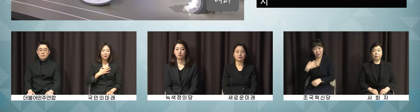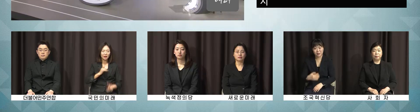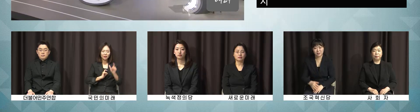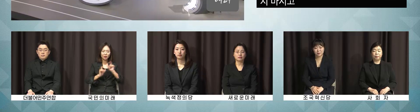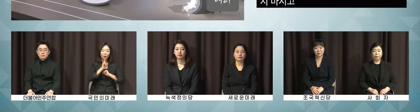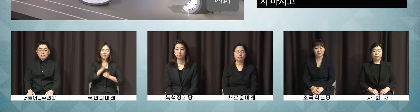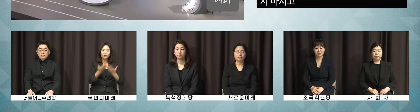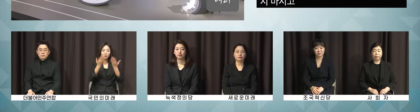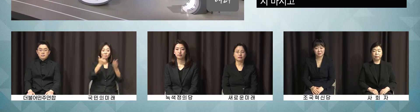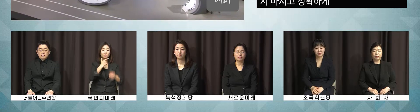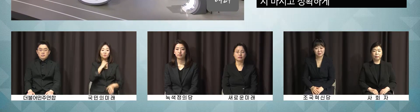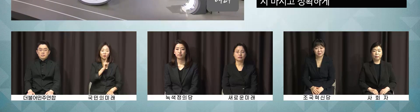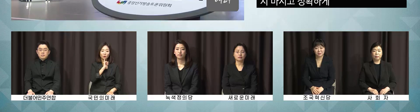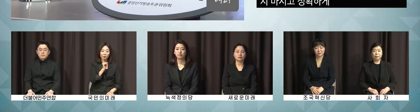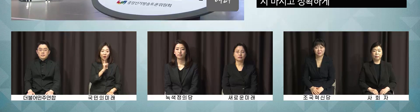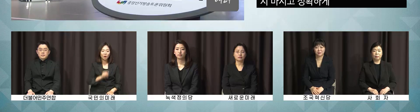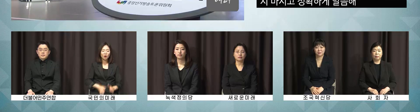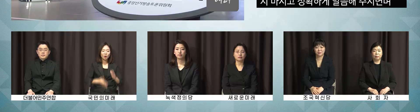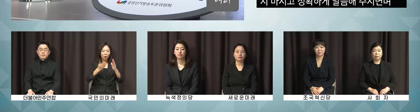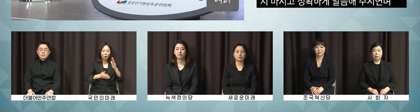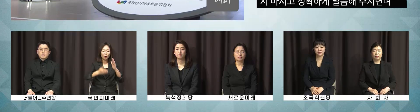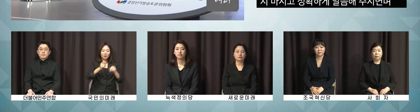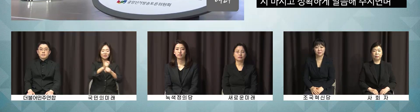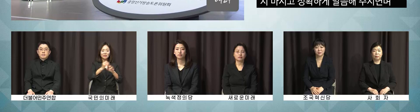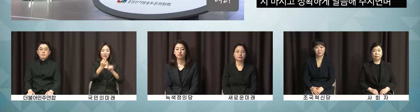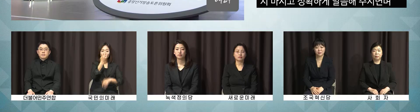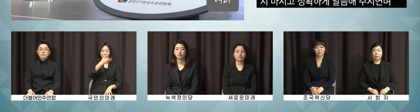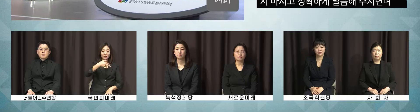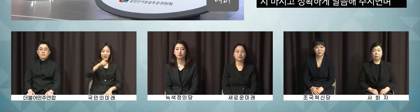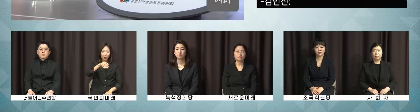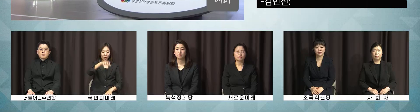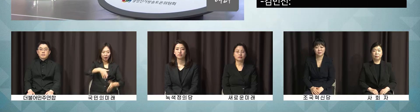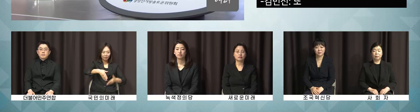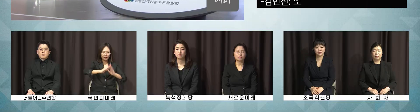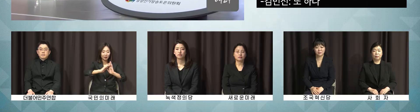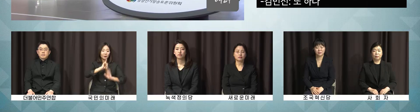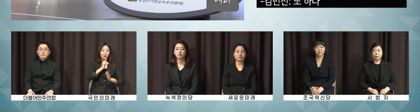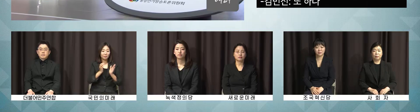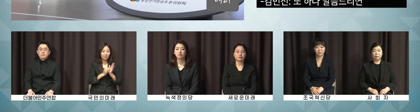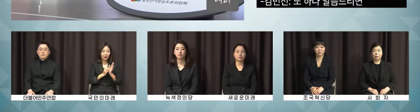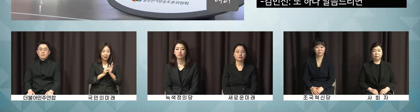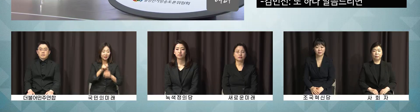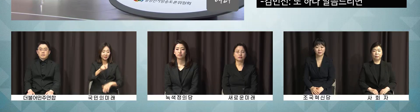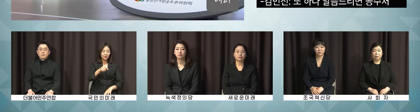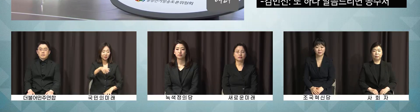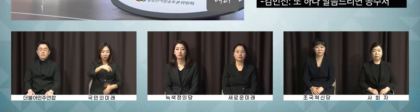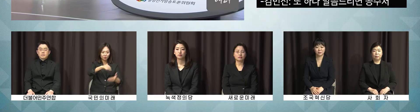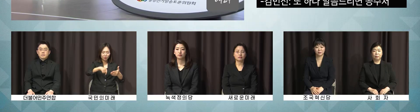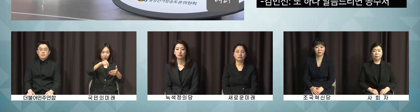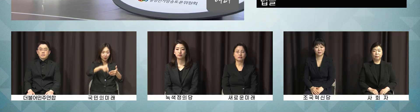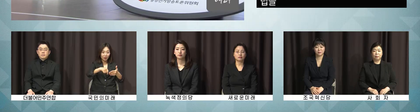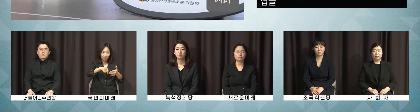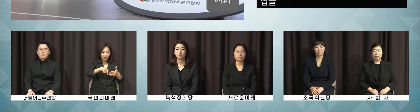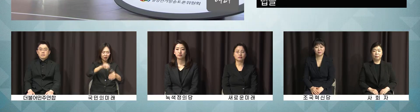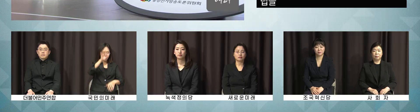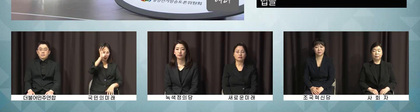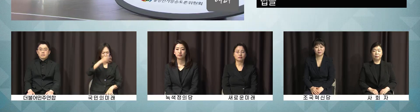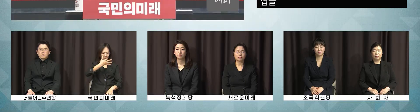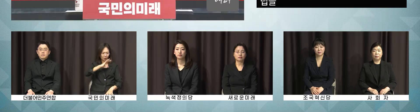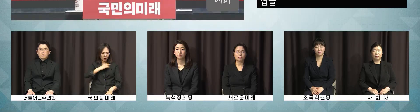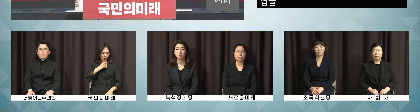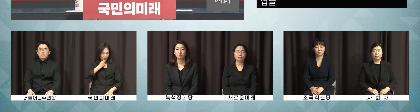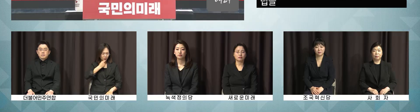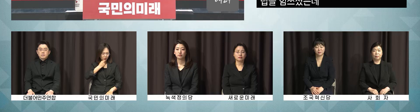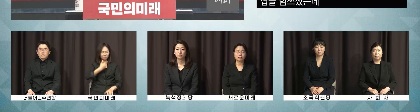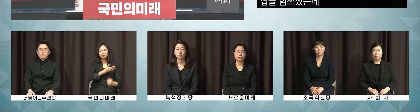더 말씀드리겠습니다. 네. 공수처 설립을 주도하셨는데요. 공수처야말로 가장